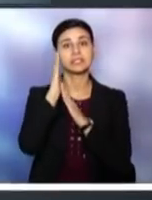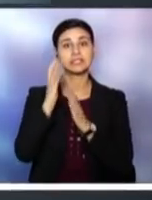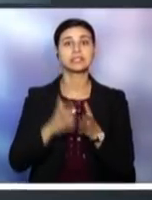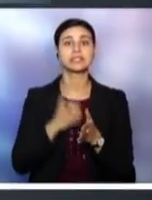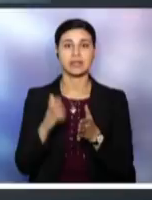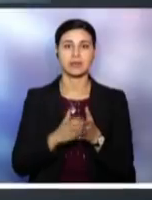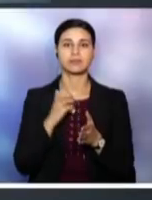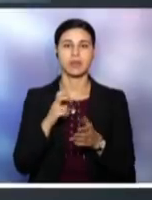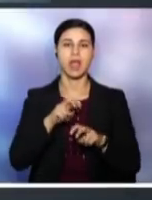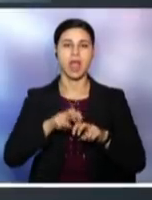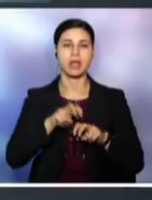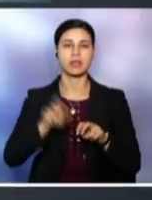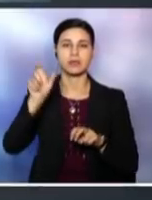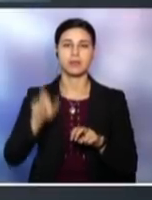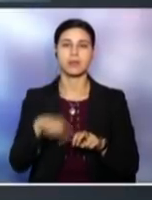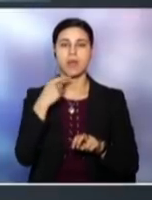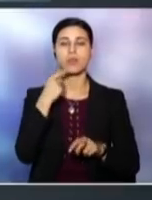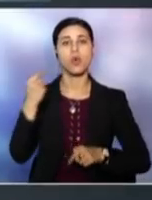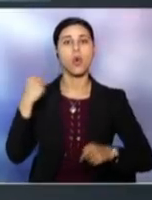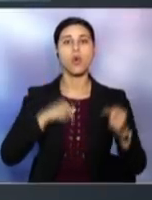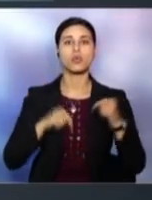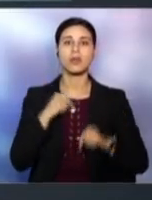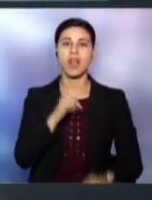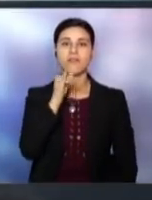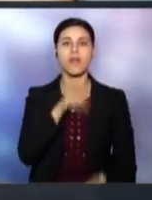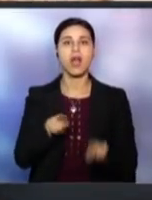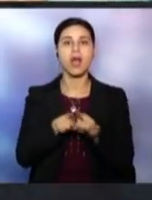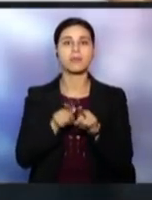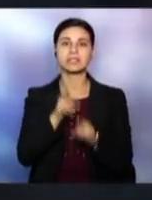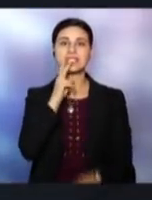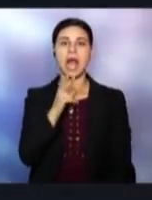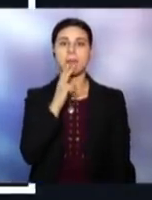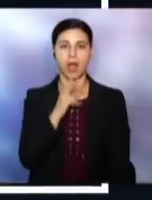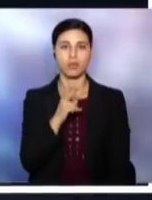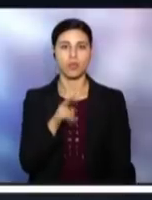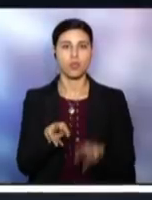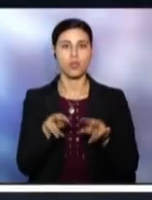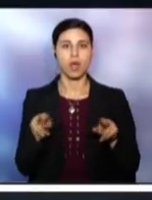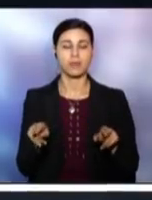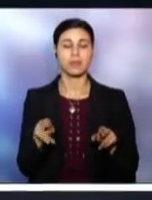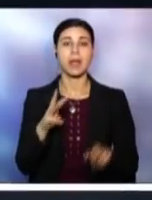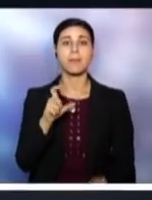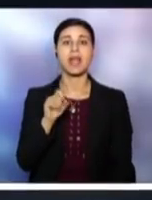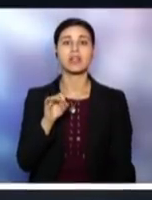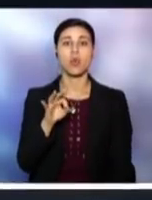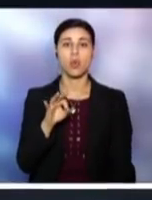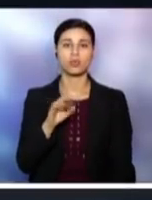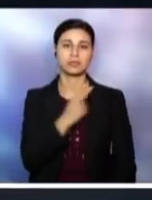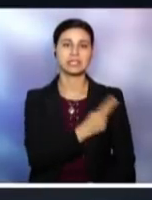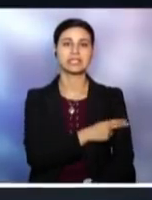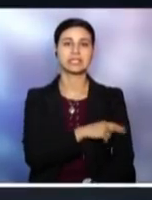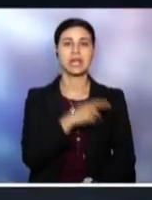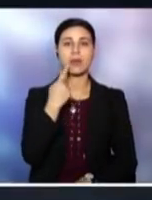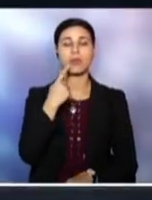სპეციალისტი მელისა ლიფორდი ორგანიზმზე თამბაქოს ზემოქმედებას ადარებს. მეიოს კლინიკის თანახმად, ძილის რეჟიმი